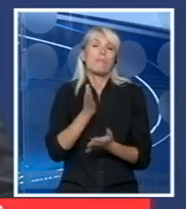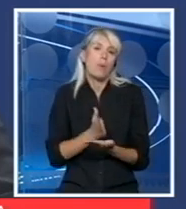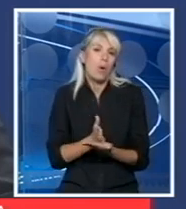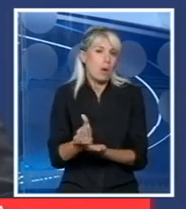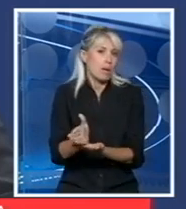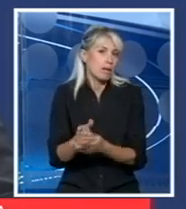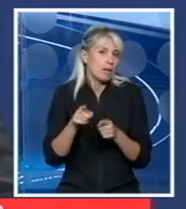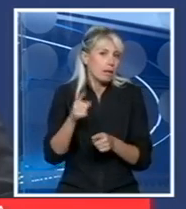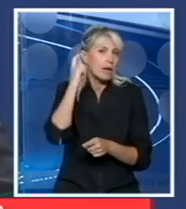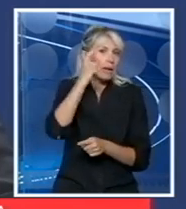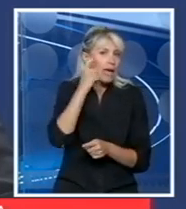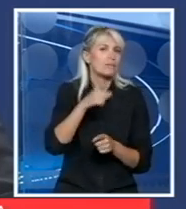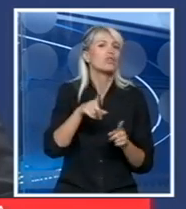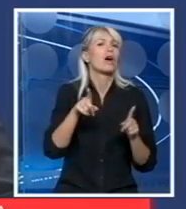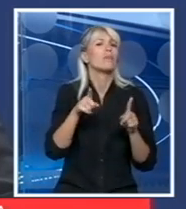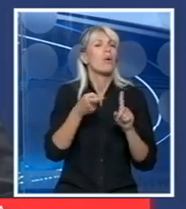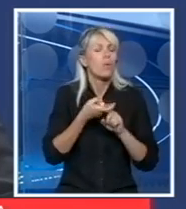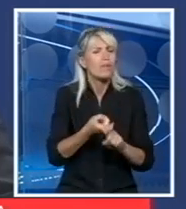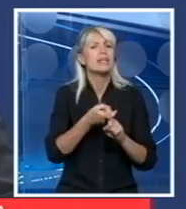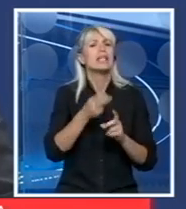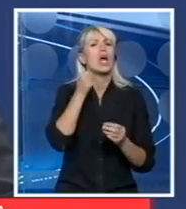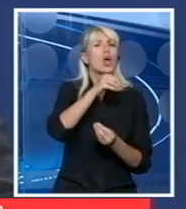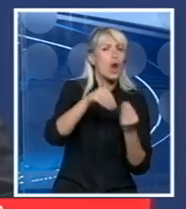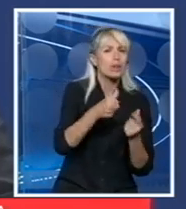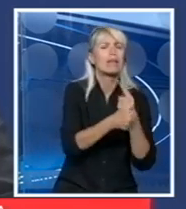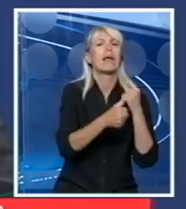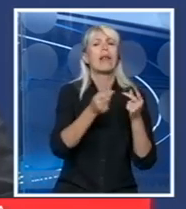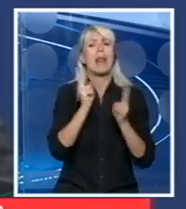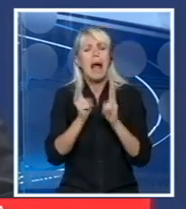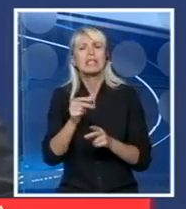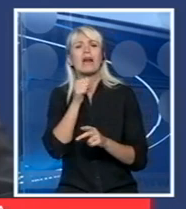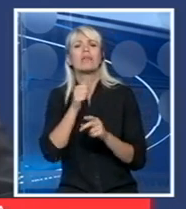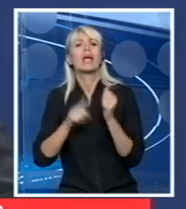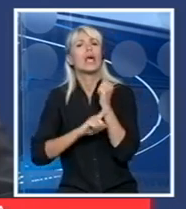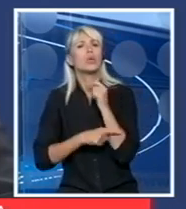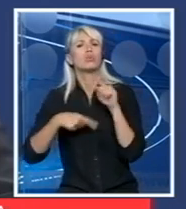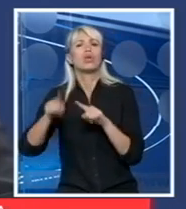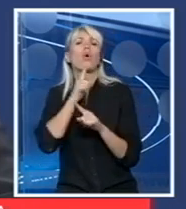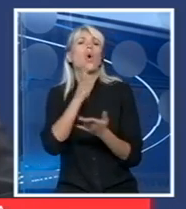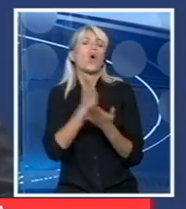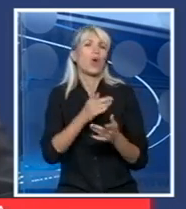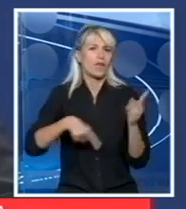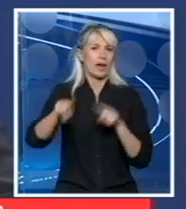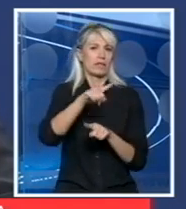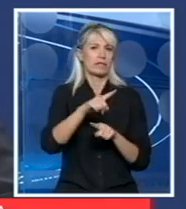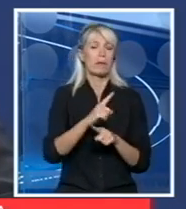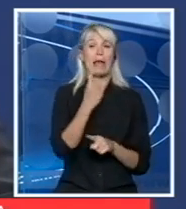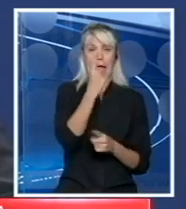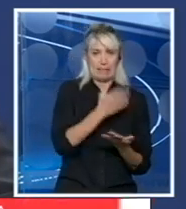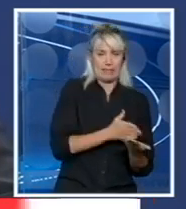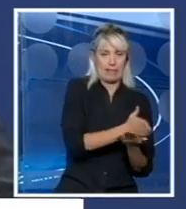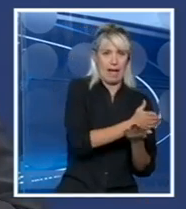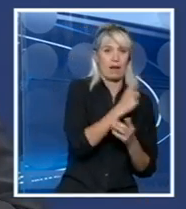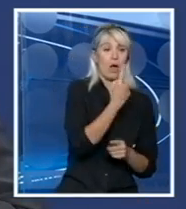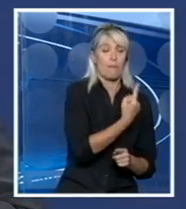učenika, roditelja i ukupnog društva. Jedan od modela je da se od prvog do četvrtog, znači, nastava odvija u školama,